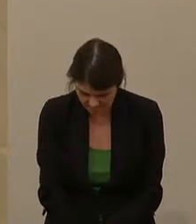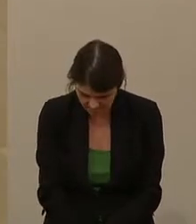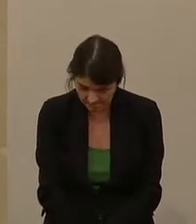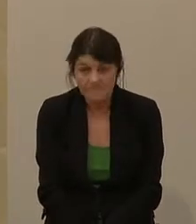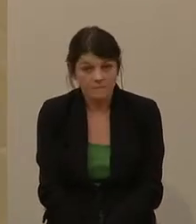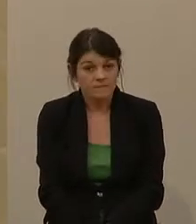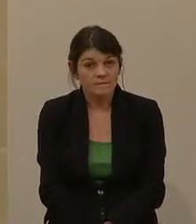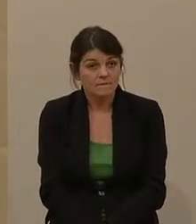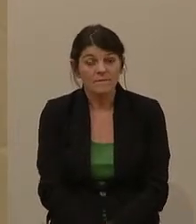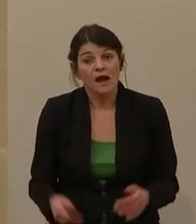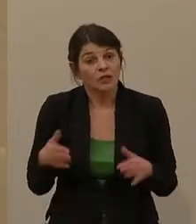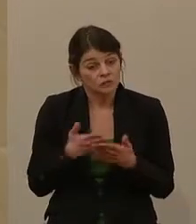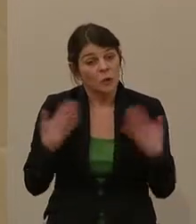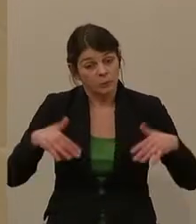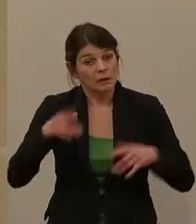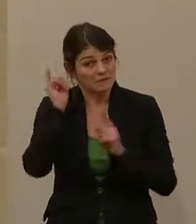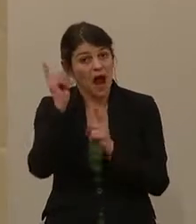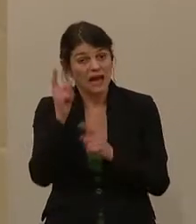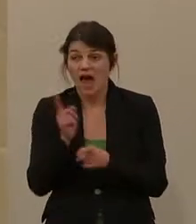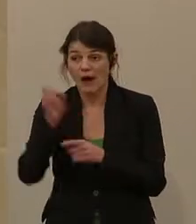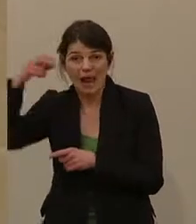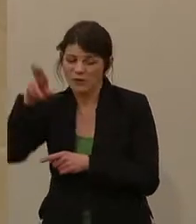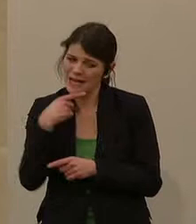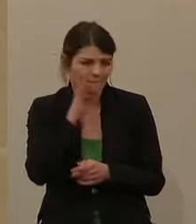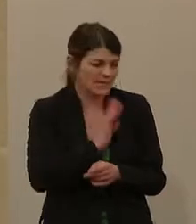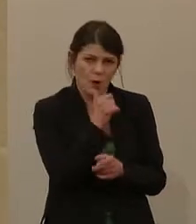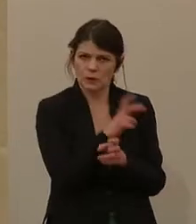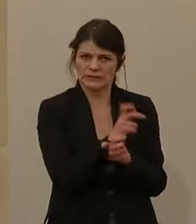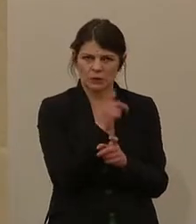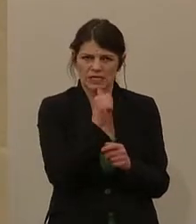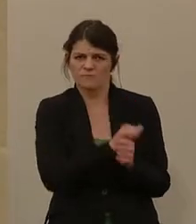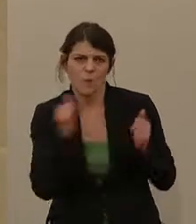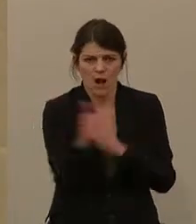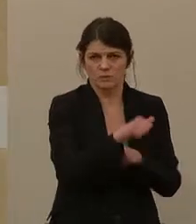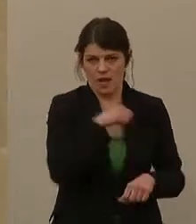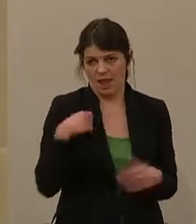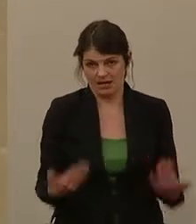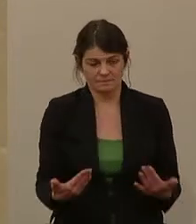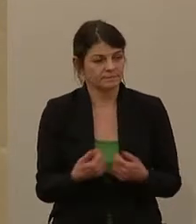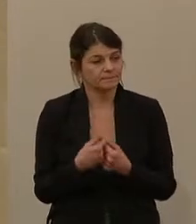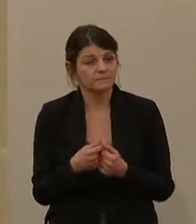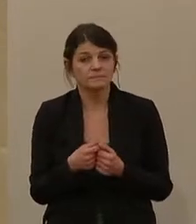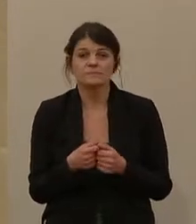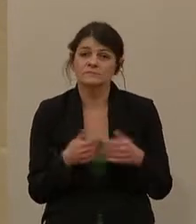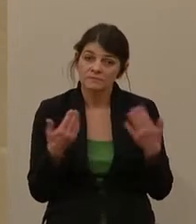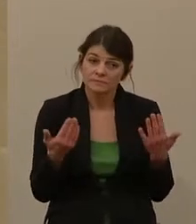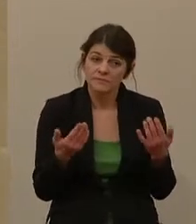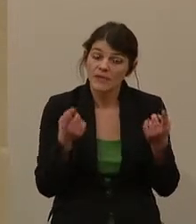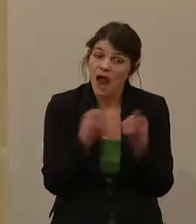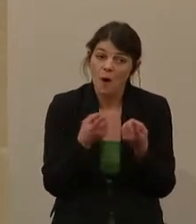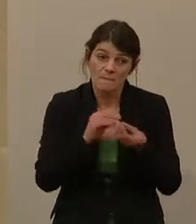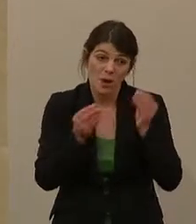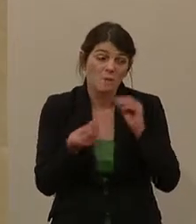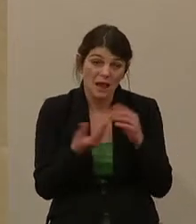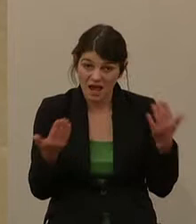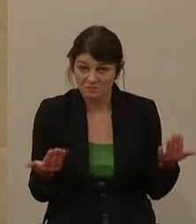Es wird massiv gewarnt, auch von der Europäischen Union, vor einem Alleingang Österreichs, vor allem was die Veröffentlichung betrifft, auch das